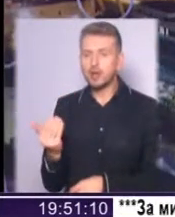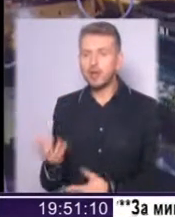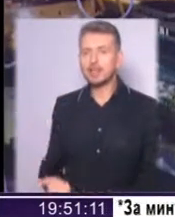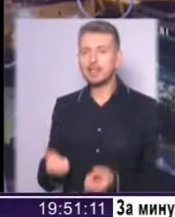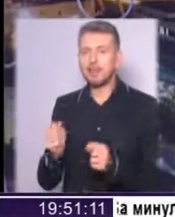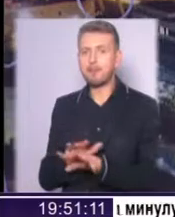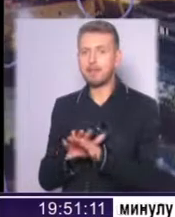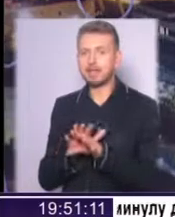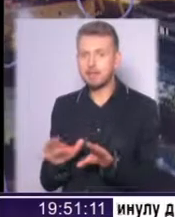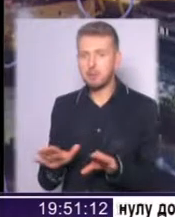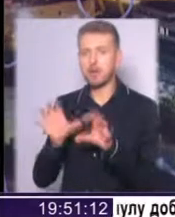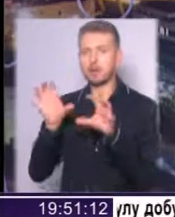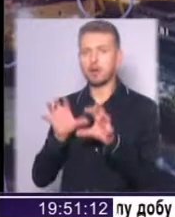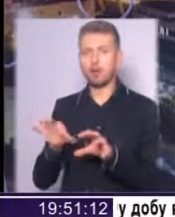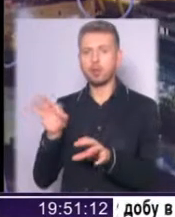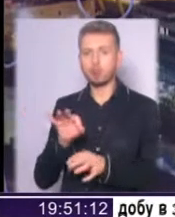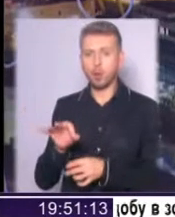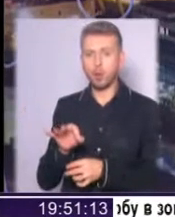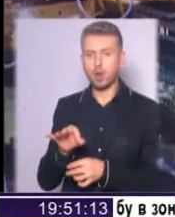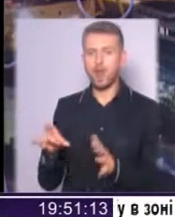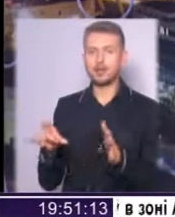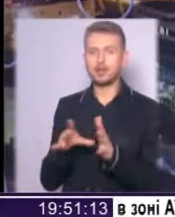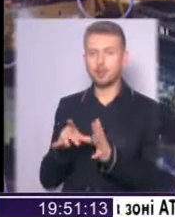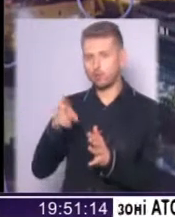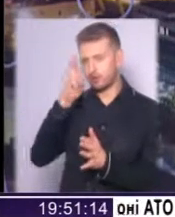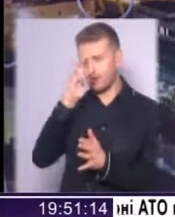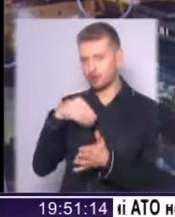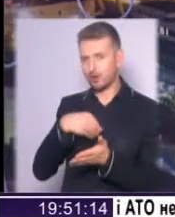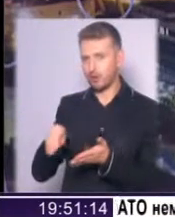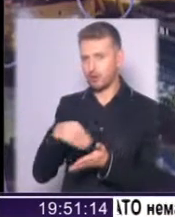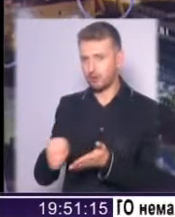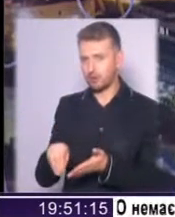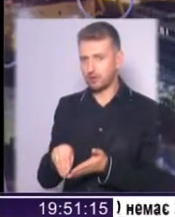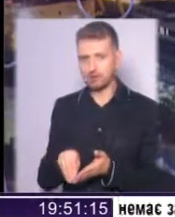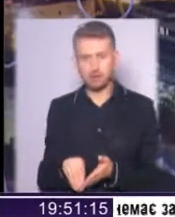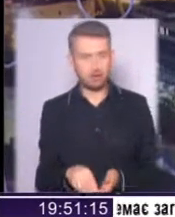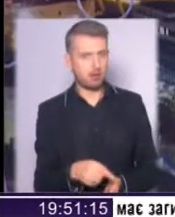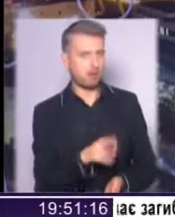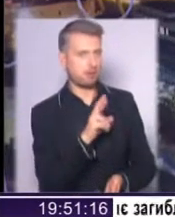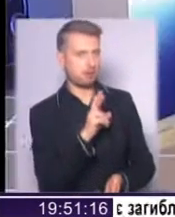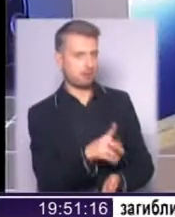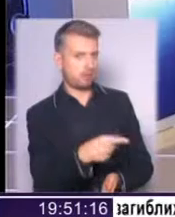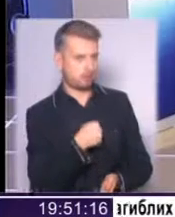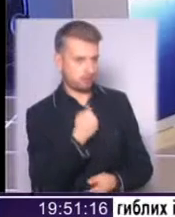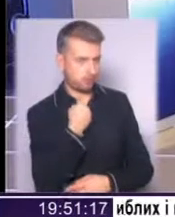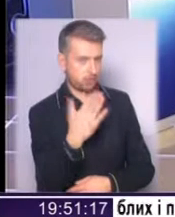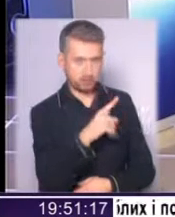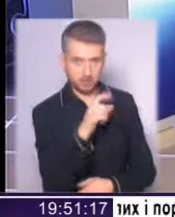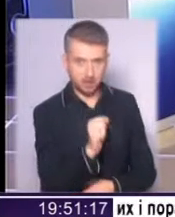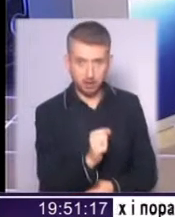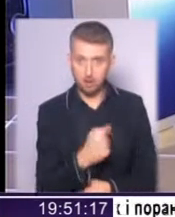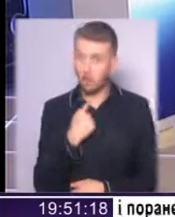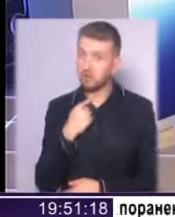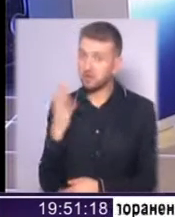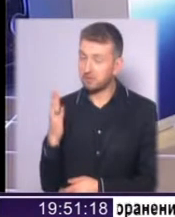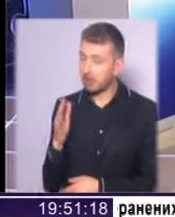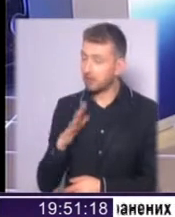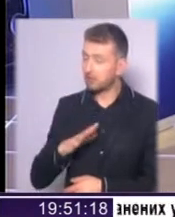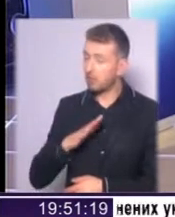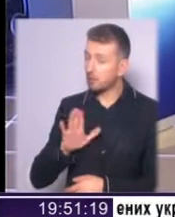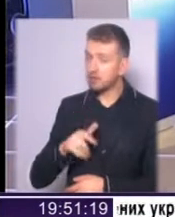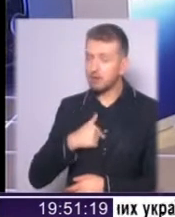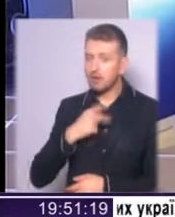мають жити прості українці, вчителі, лікарі і так далі? Ну, тоді піднімати всім пропорційно і так далі. То я хотіла, у нас дві хвилинки, я хотіла ще у